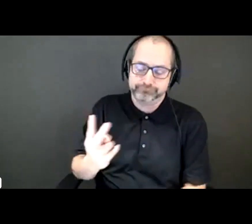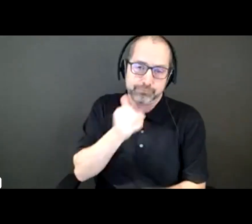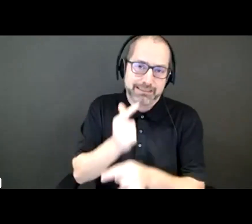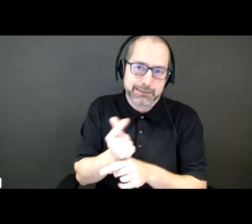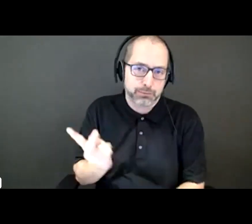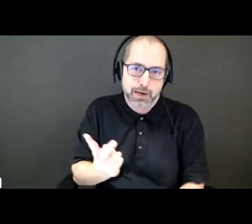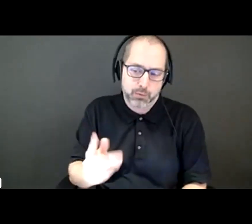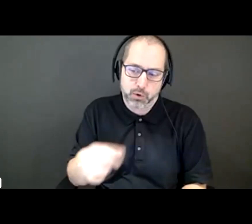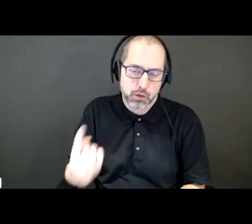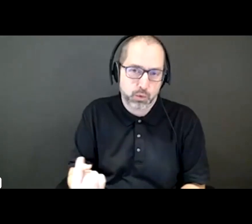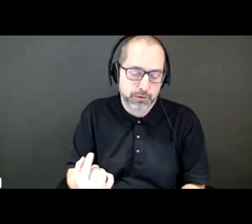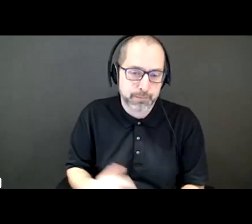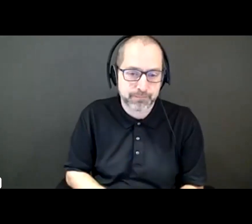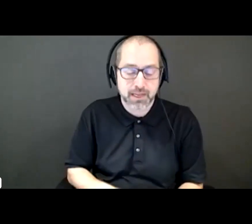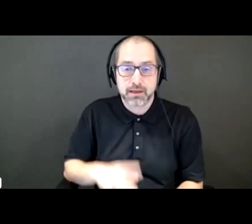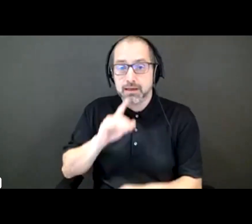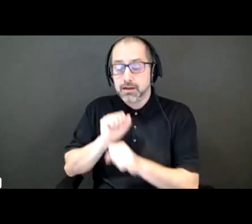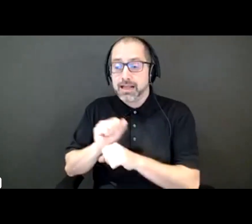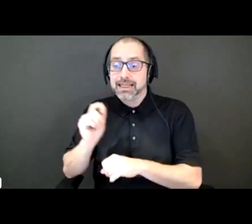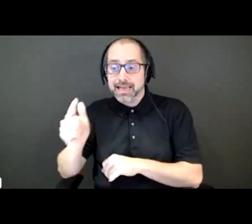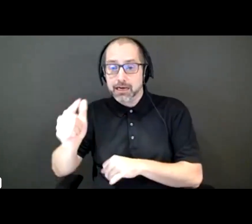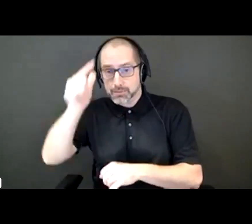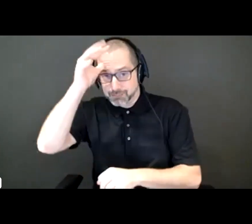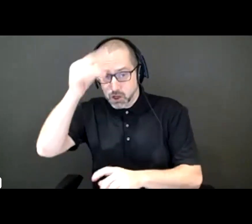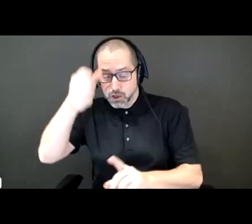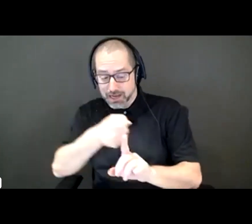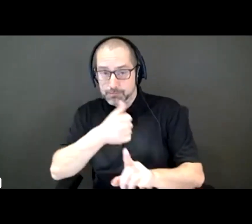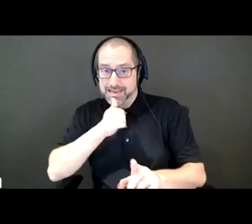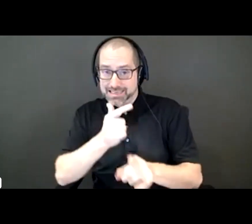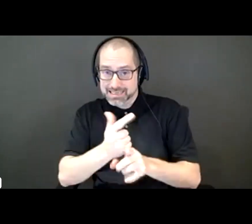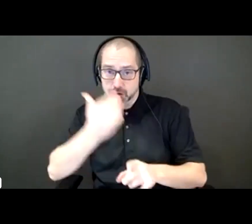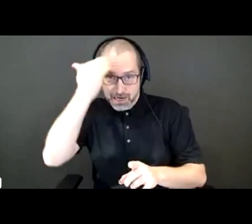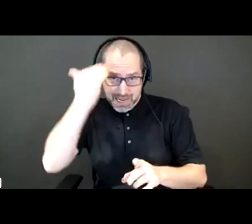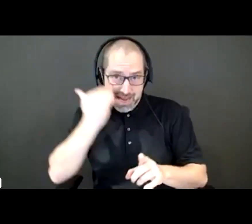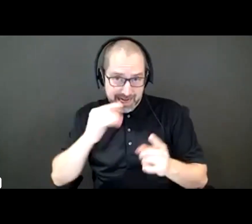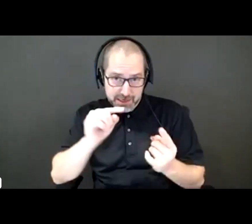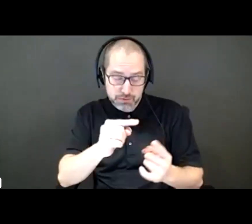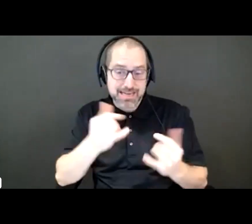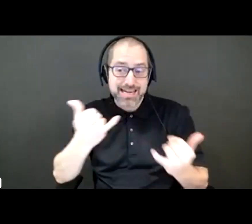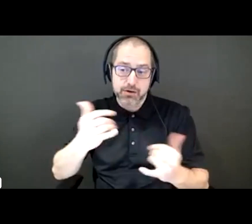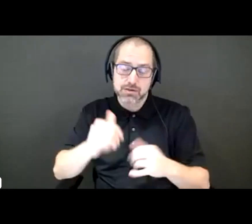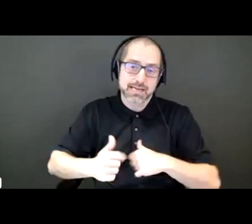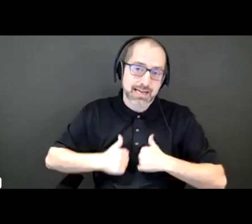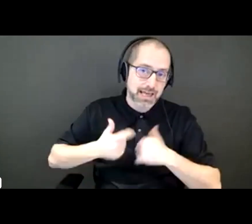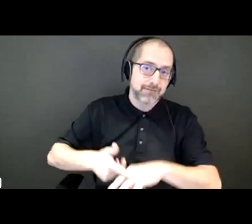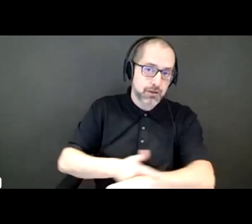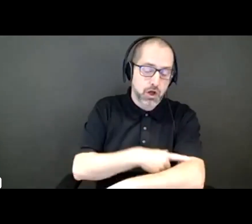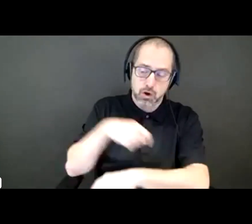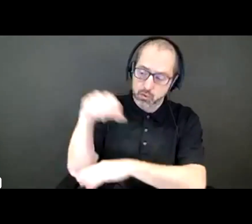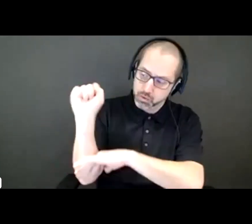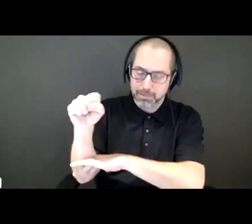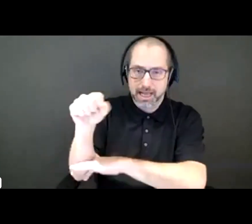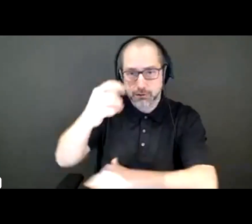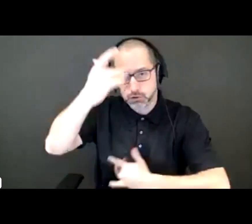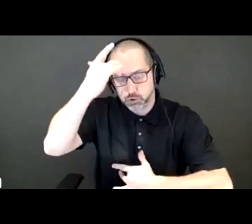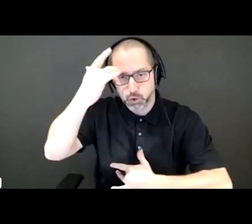un moment plus tard mon père a blessé ma sœur à la tête et c'était tellement grave qu'elle a maintenant un trouble